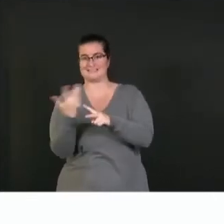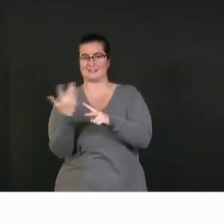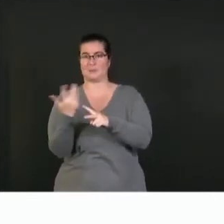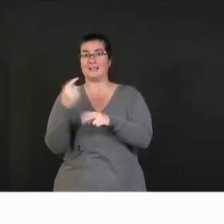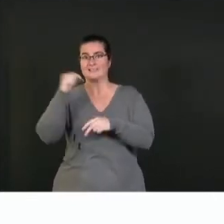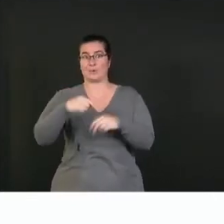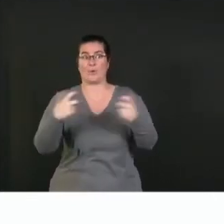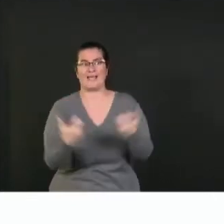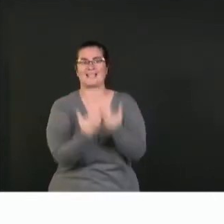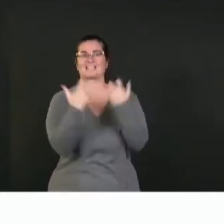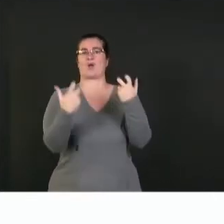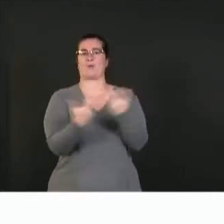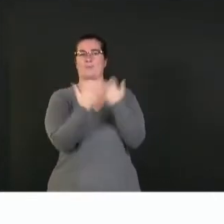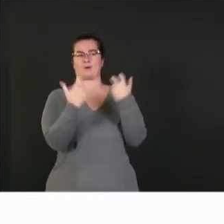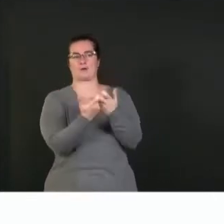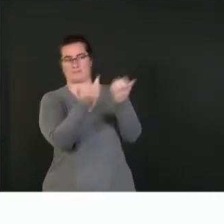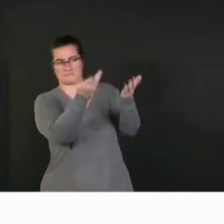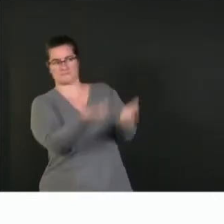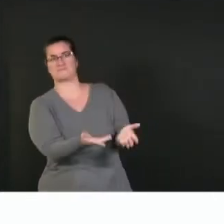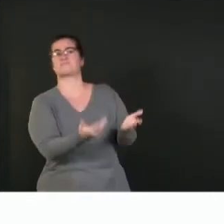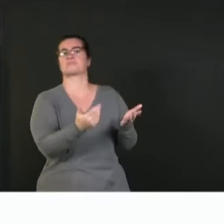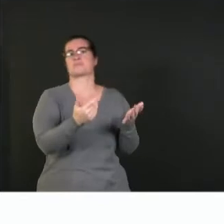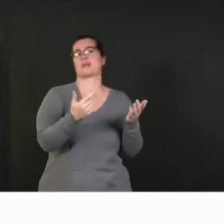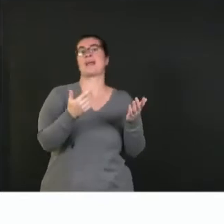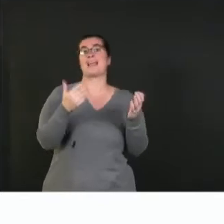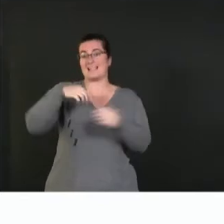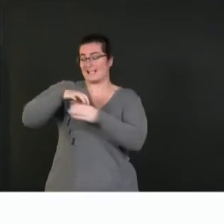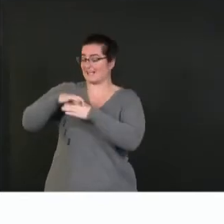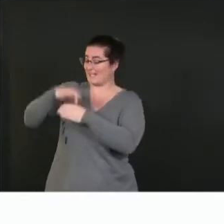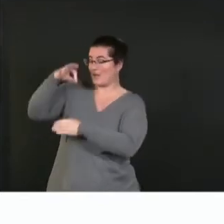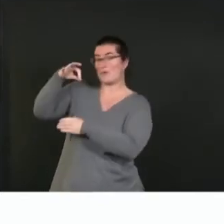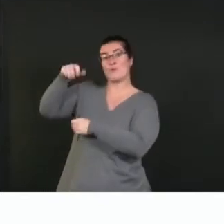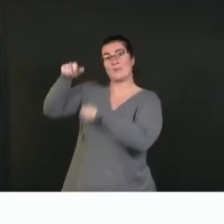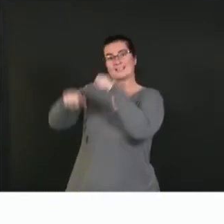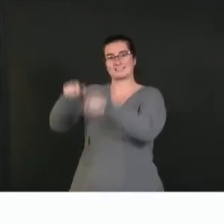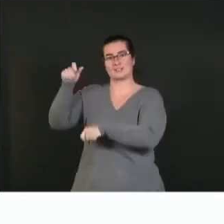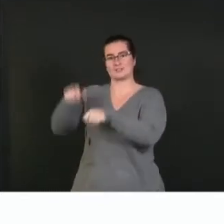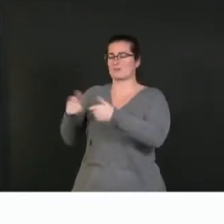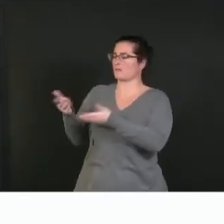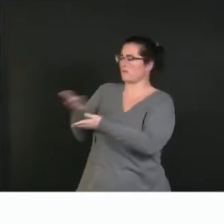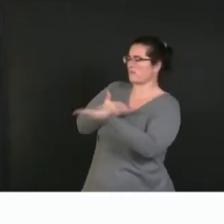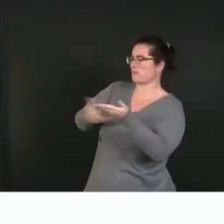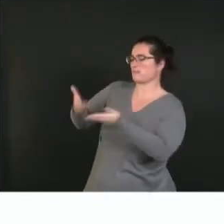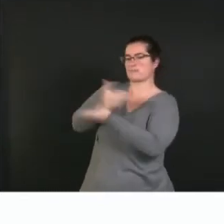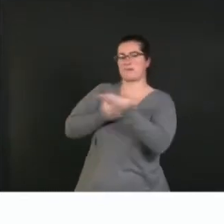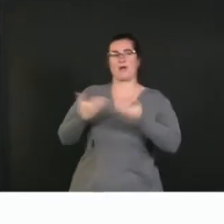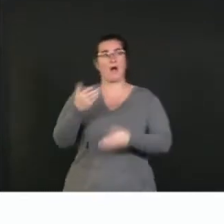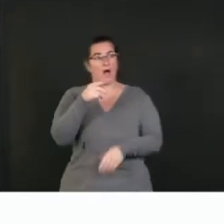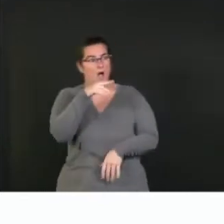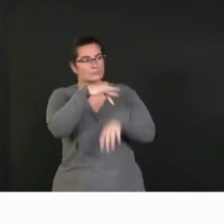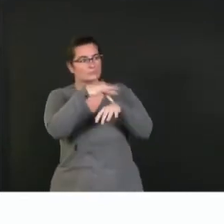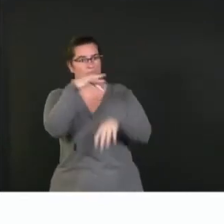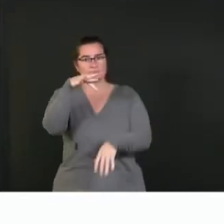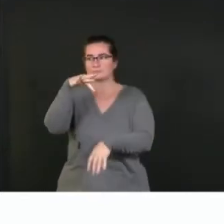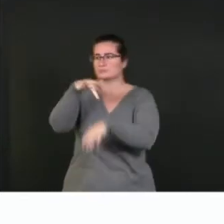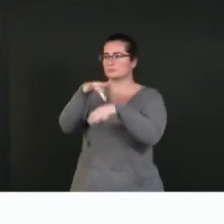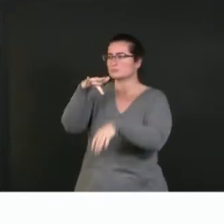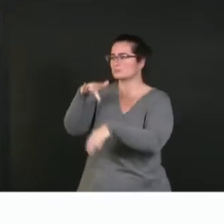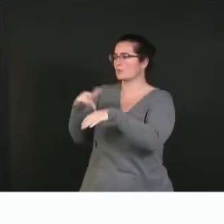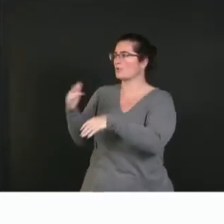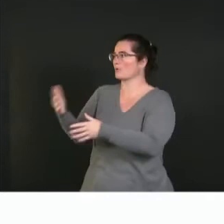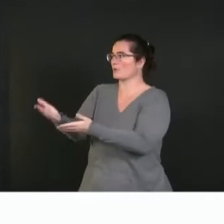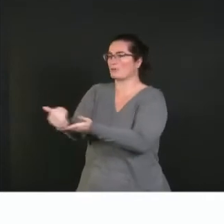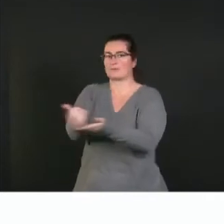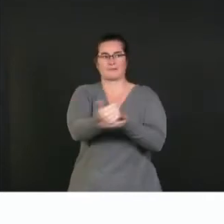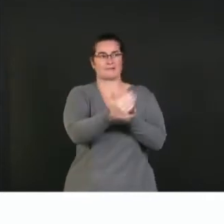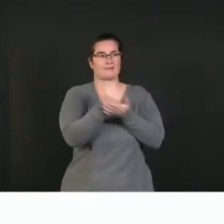réalisations, les exemples concrets, les échanges entre élus justement qui permettent de tirer les bonnes expériences et de pouvoir reproduire.